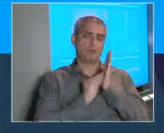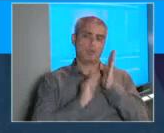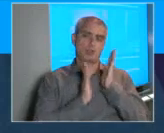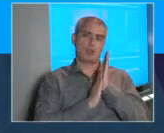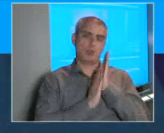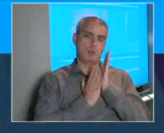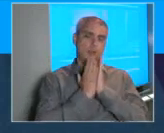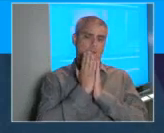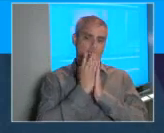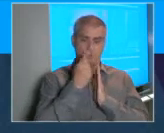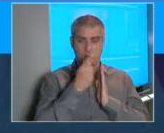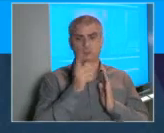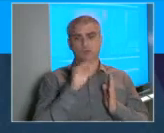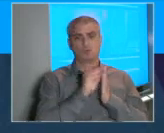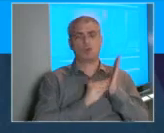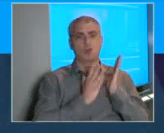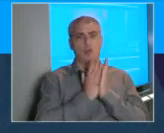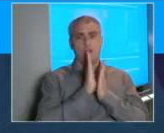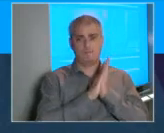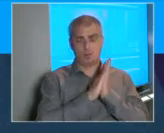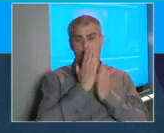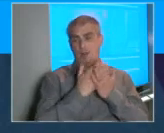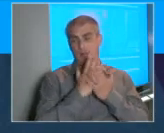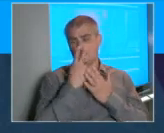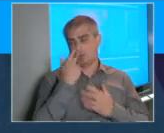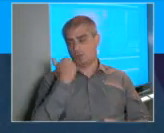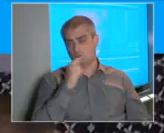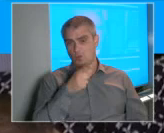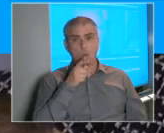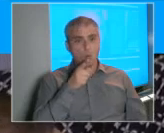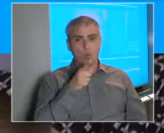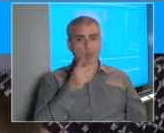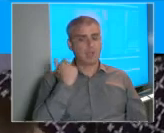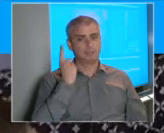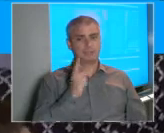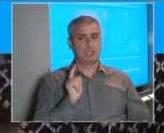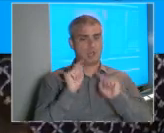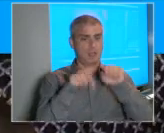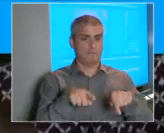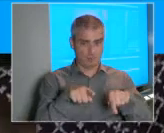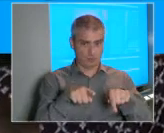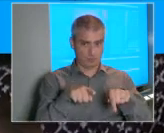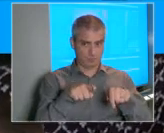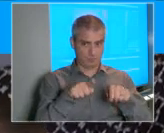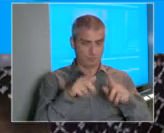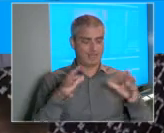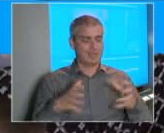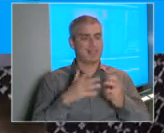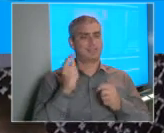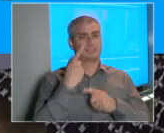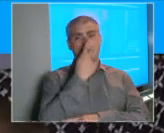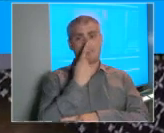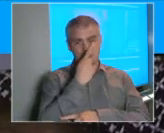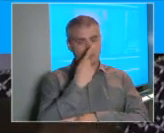קבוע, לנתניהו יש פרוטוקול קבוע, חלק מנו ראינו אתמול, הוא היה אמור להגיע, שלשום לכנס בבת